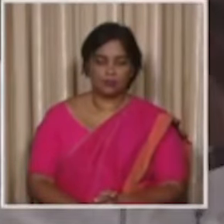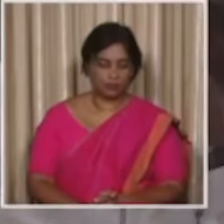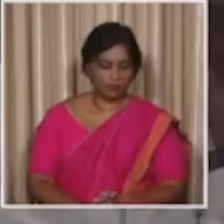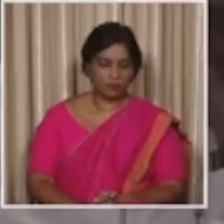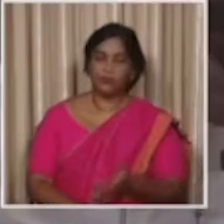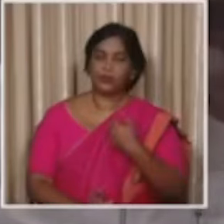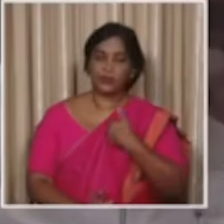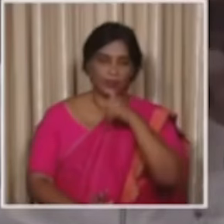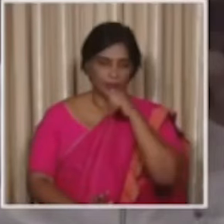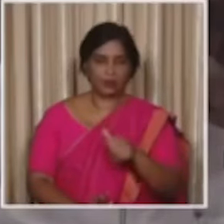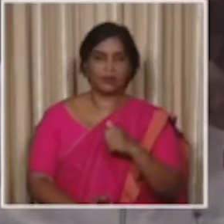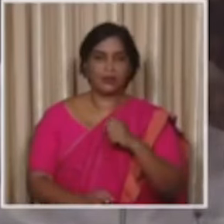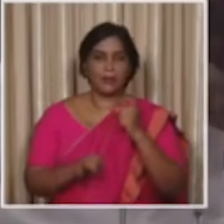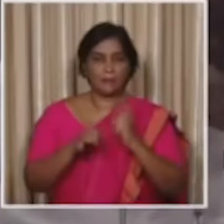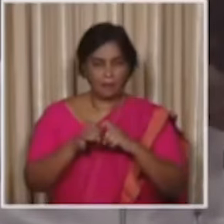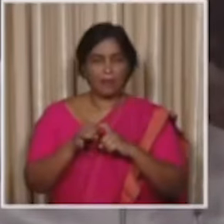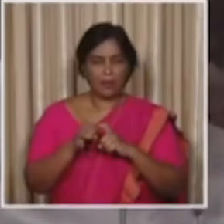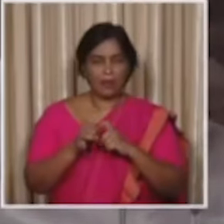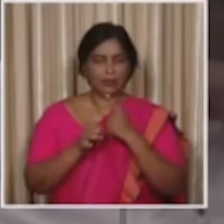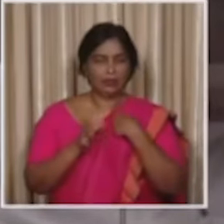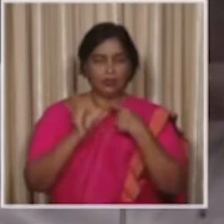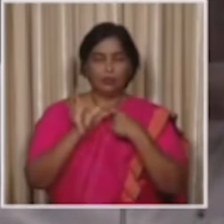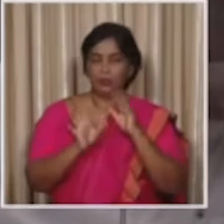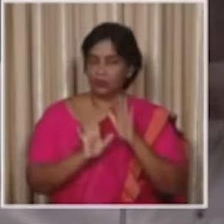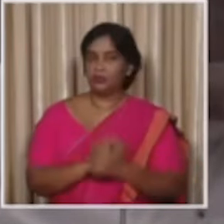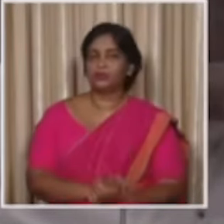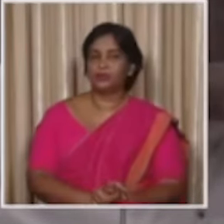මම අත් වශයෙන්ම ප්‍රශ්නයක් පැන්නාගෙන නැගන් හිටියේ මේකට පිළිතුරක් දෙන්න